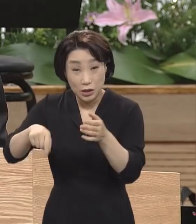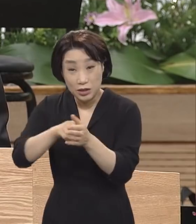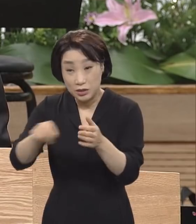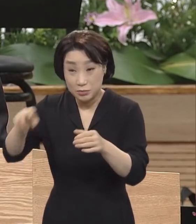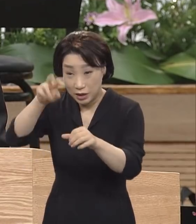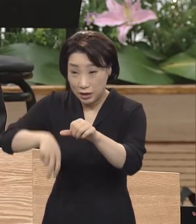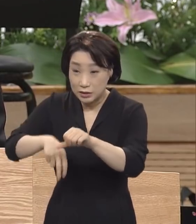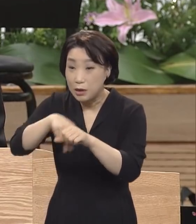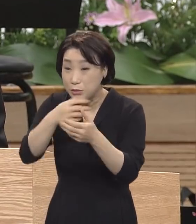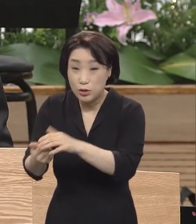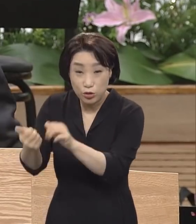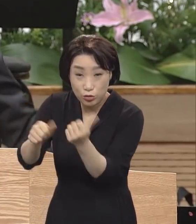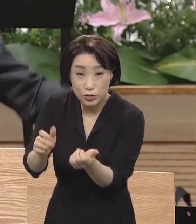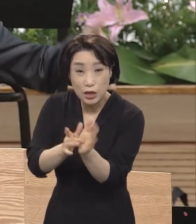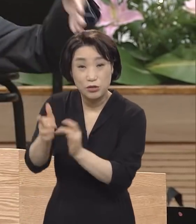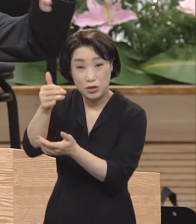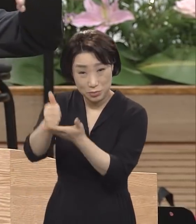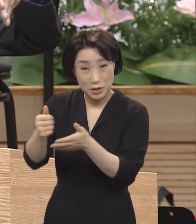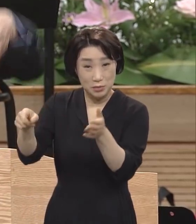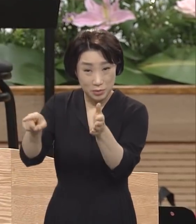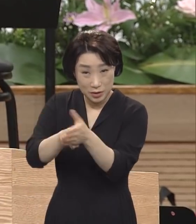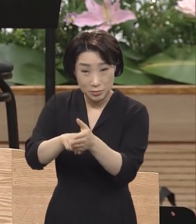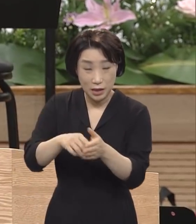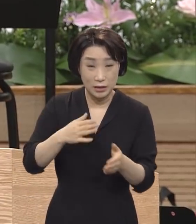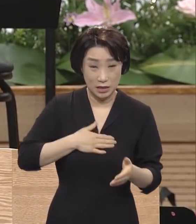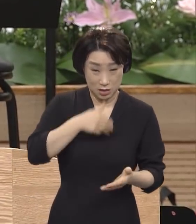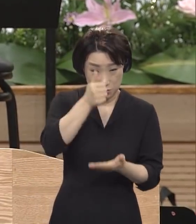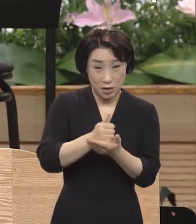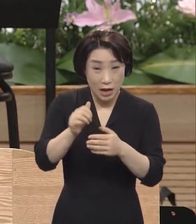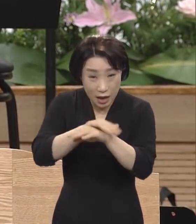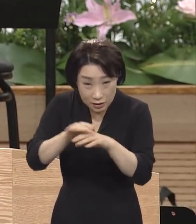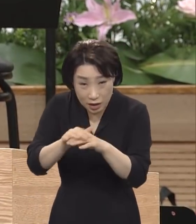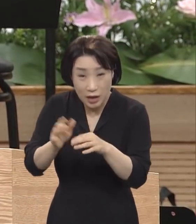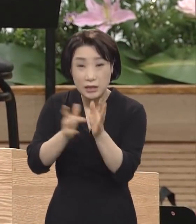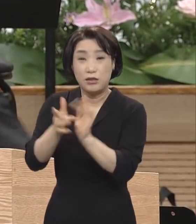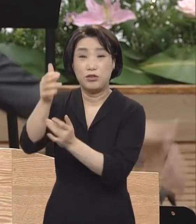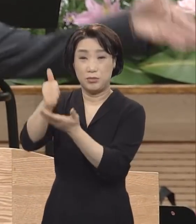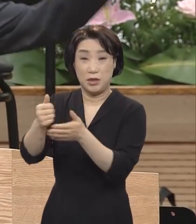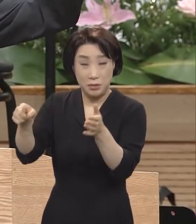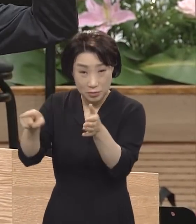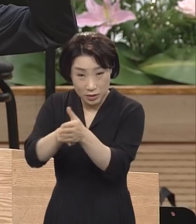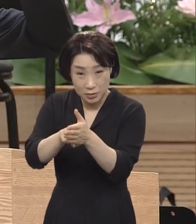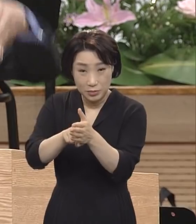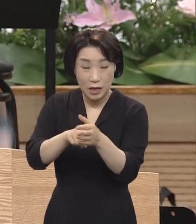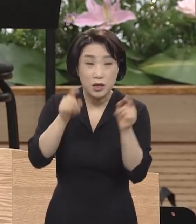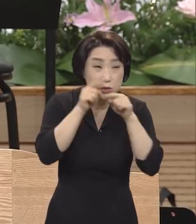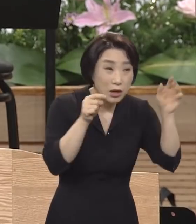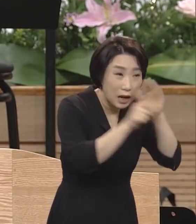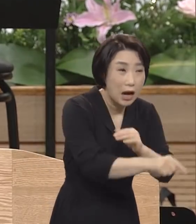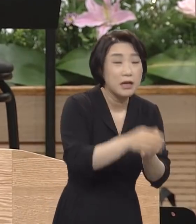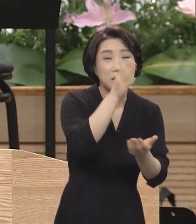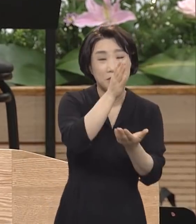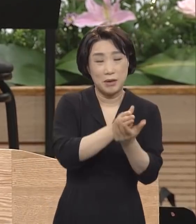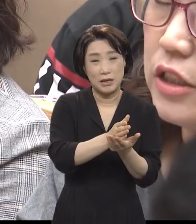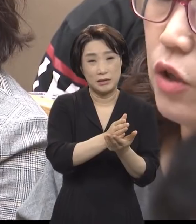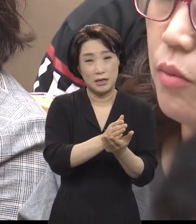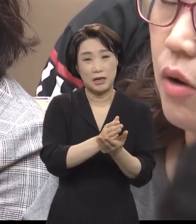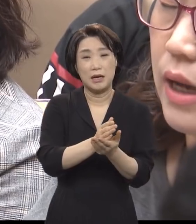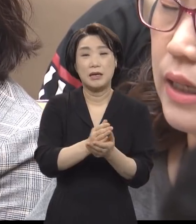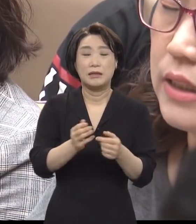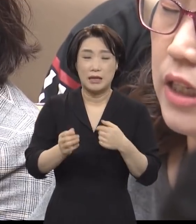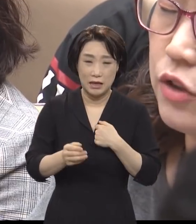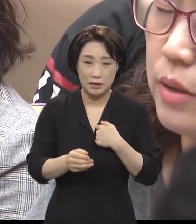죽어주신 예수를 믿습니다 내 죄를 해결해 주신 예수를 믿습니다 지옥 못 가게 하심을 믿습니다